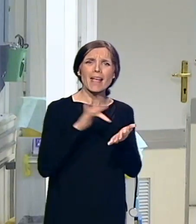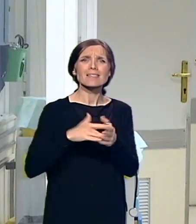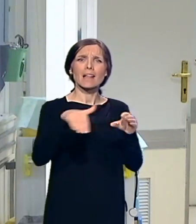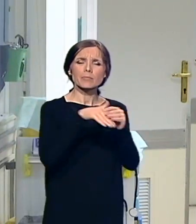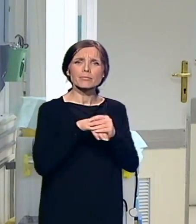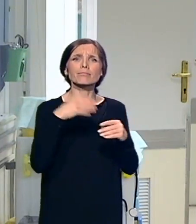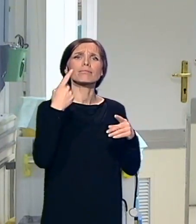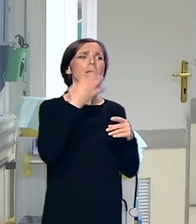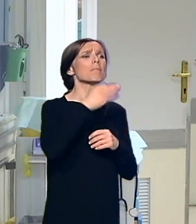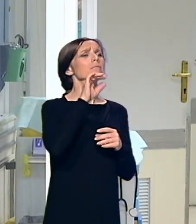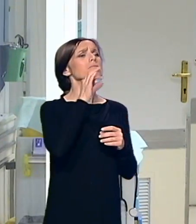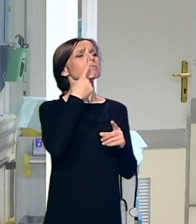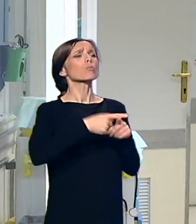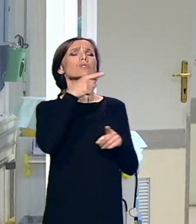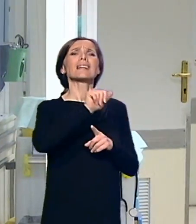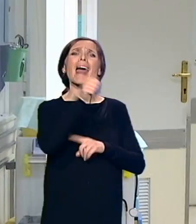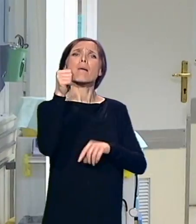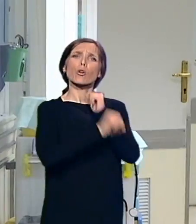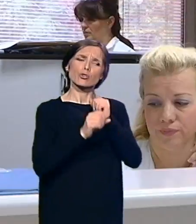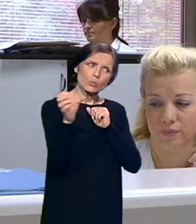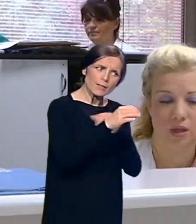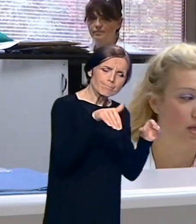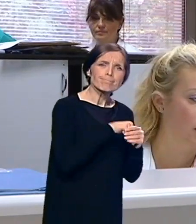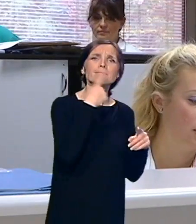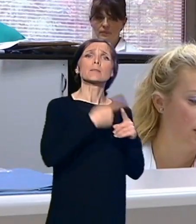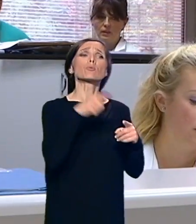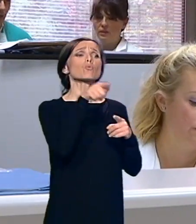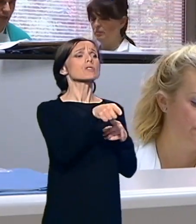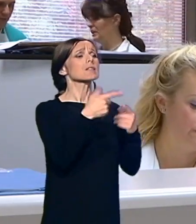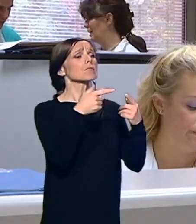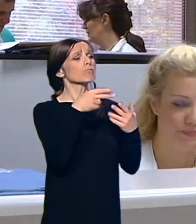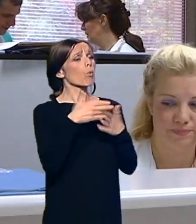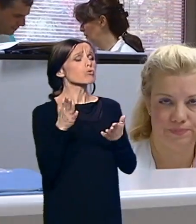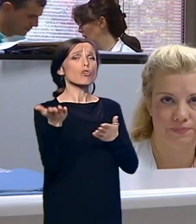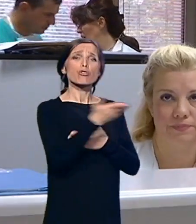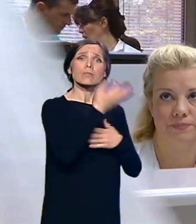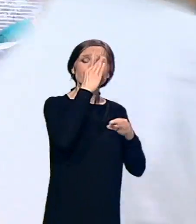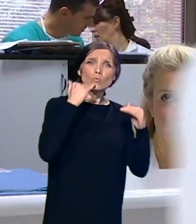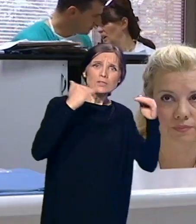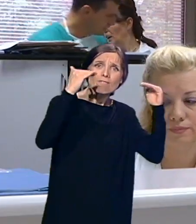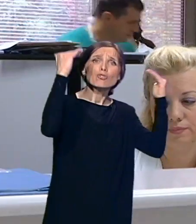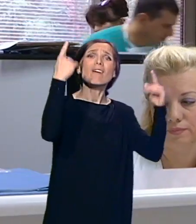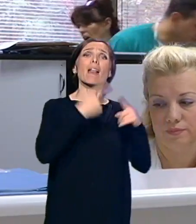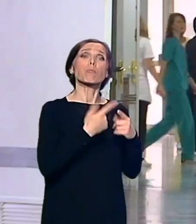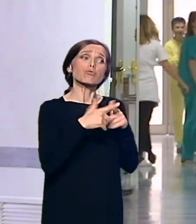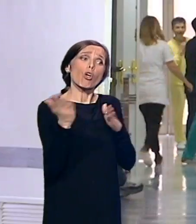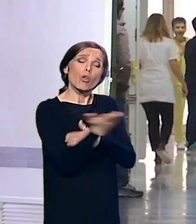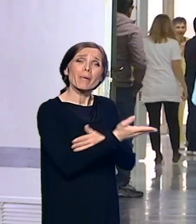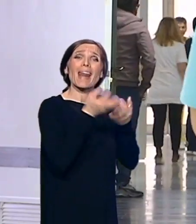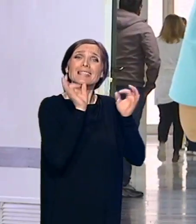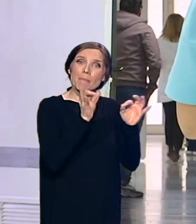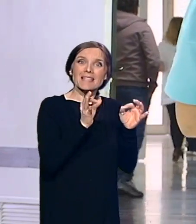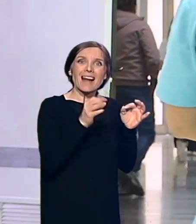rada, mogućnost usavršavanja i novoodobrene specijalizacije, mere su koje država preduzima kako bi naše